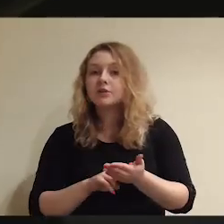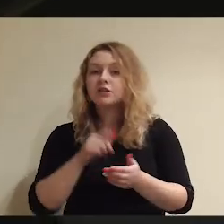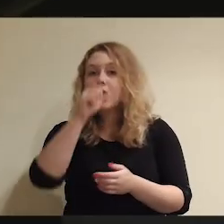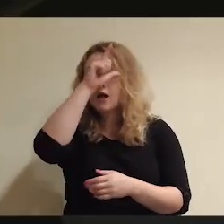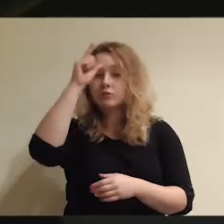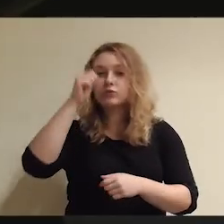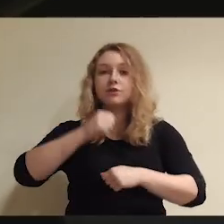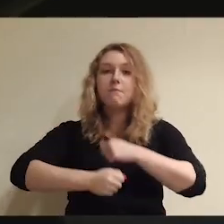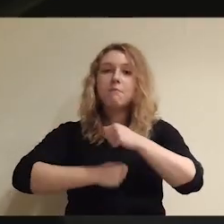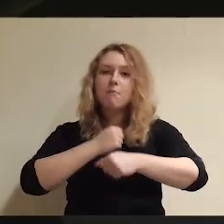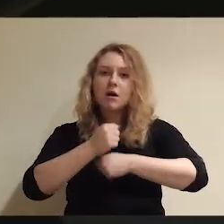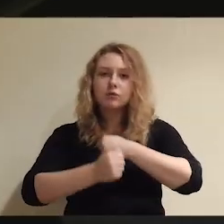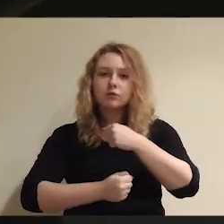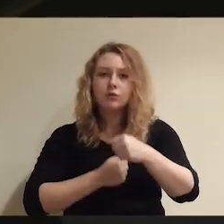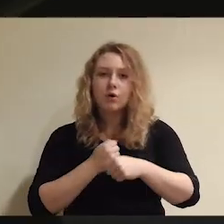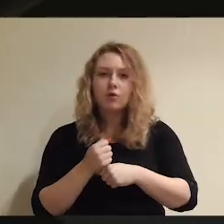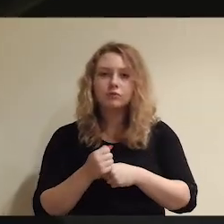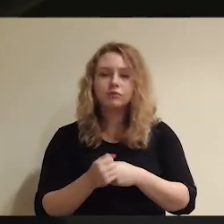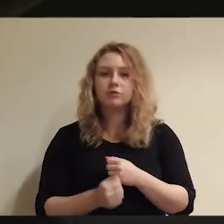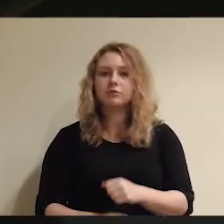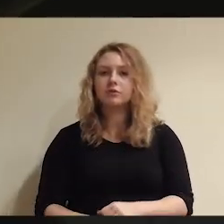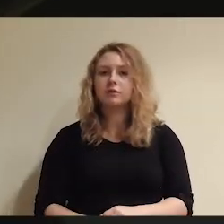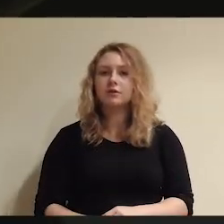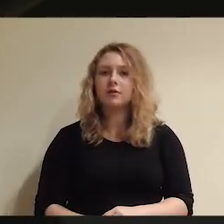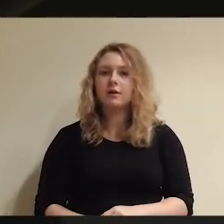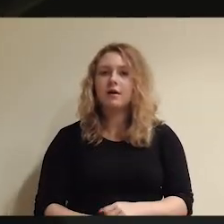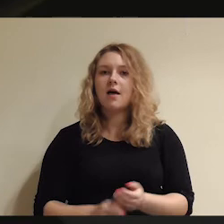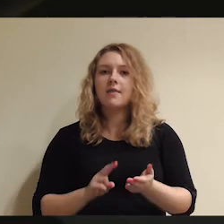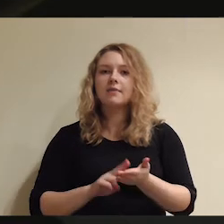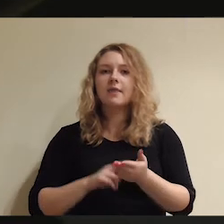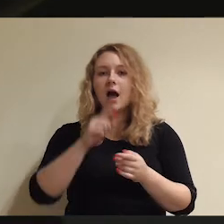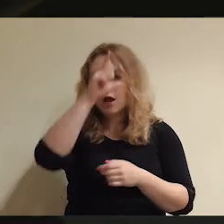Popatrz na ludzi pracujących fizycznie w stajni,